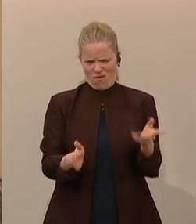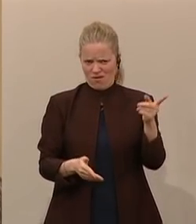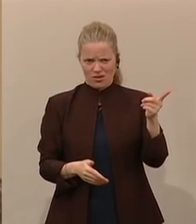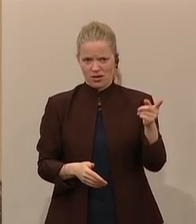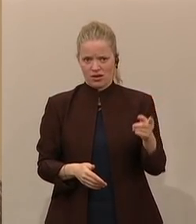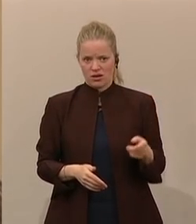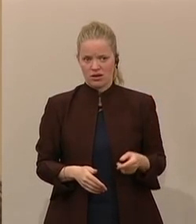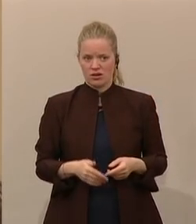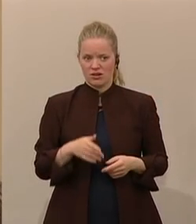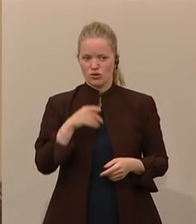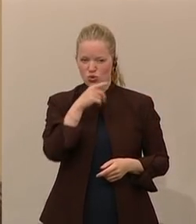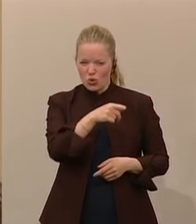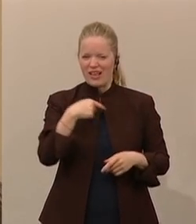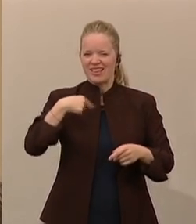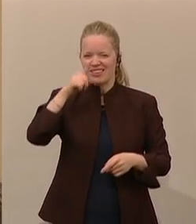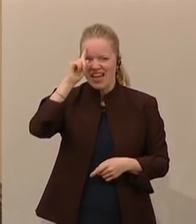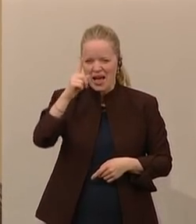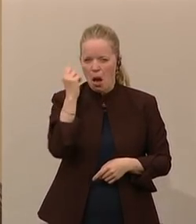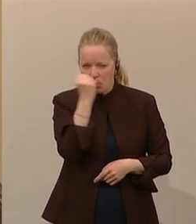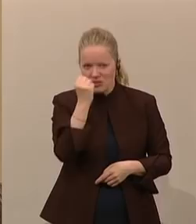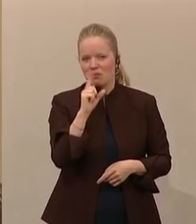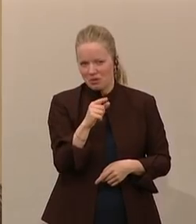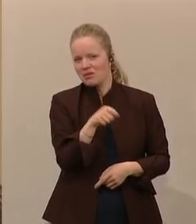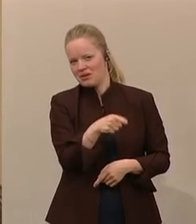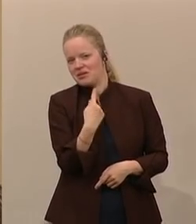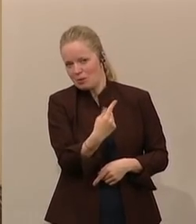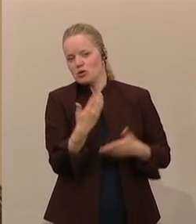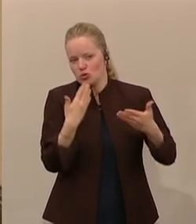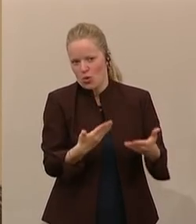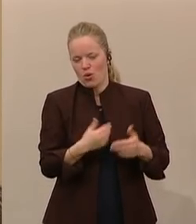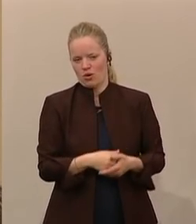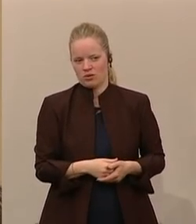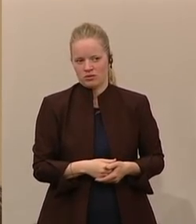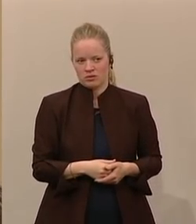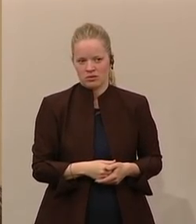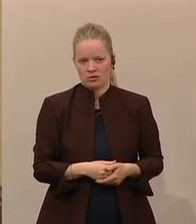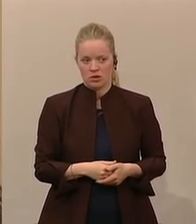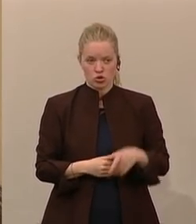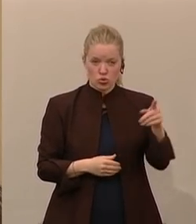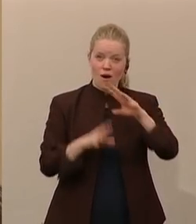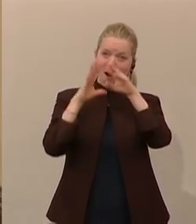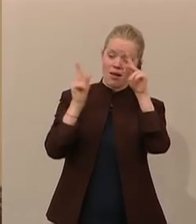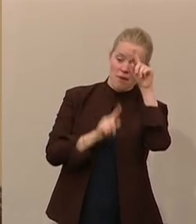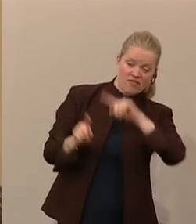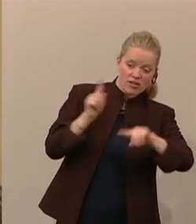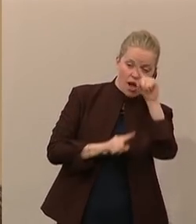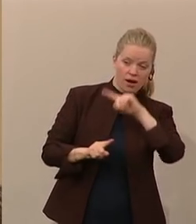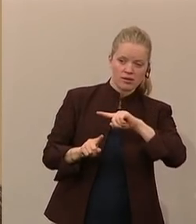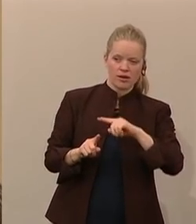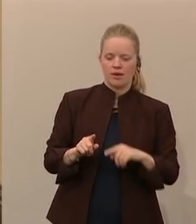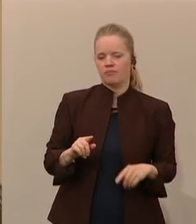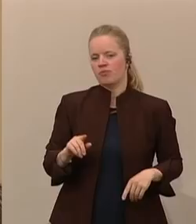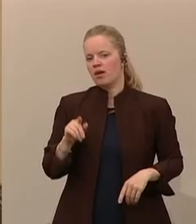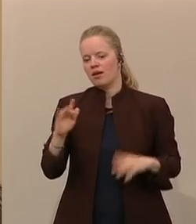Schelm denkt, so ist er. Das heißt, diesen Generalverdacht, den Sie aussprechen, gegenüber all jenen, die das kontrollieren, die